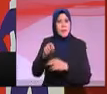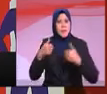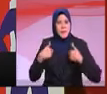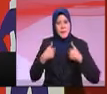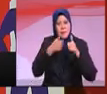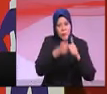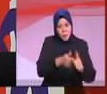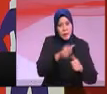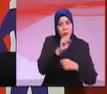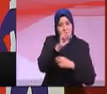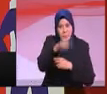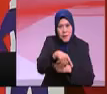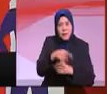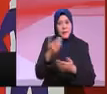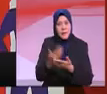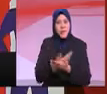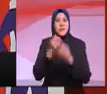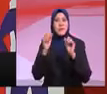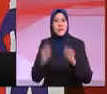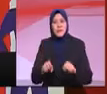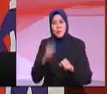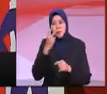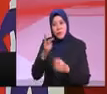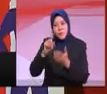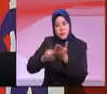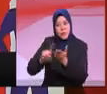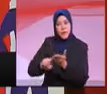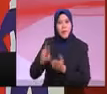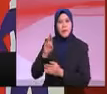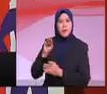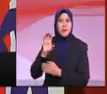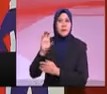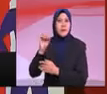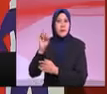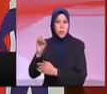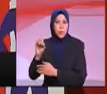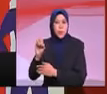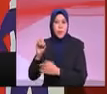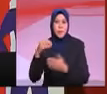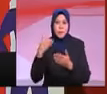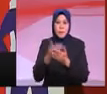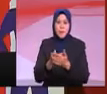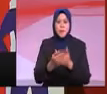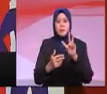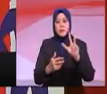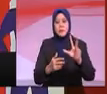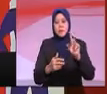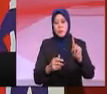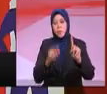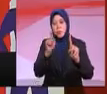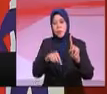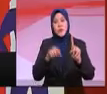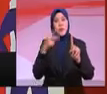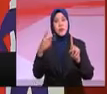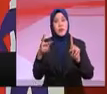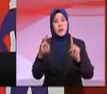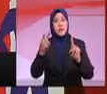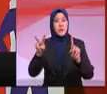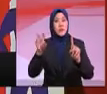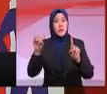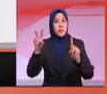ada, baru kita boleh lihat pada RMCO sepatutnya sampai 31 Disember